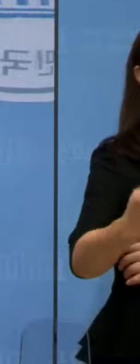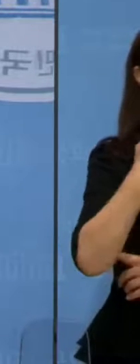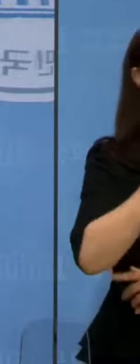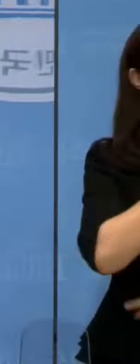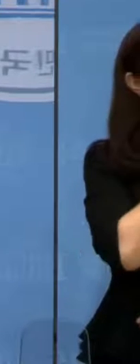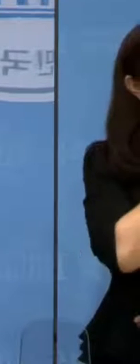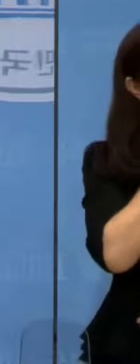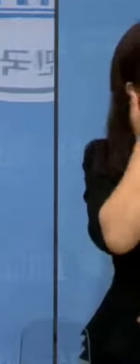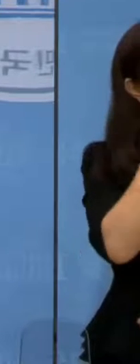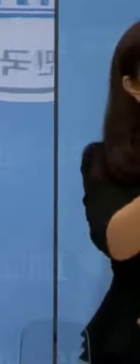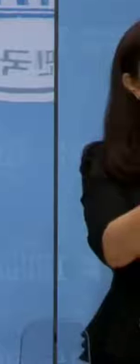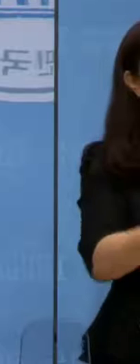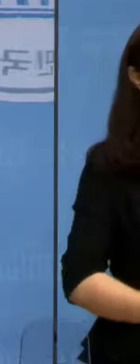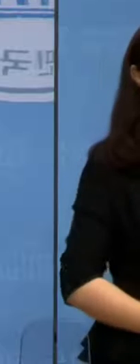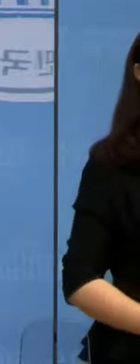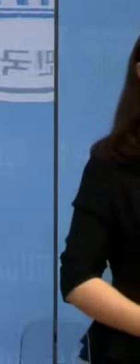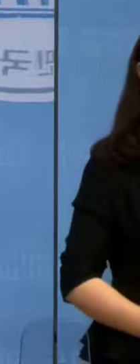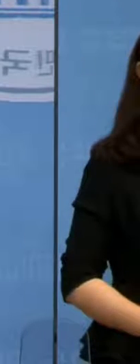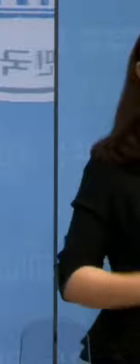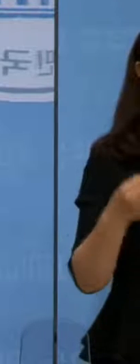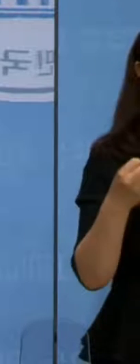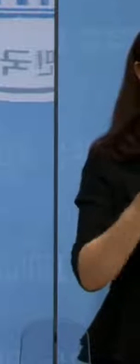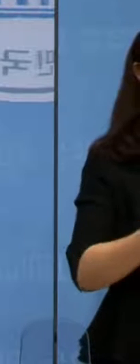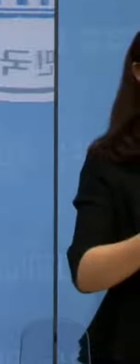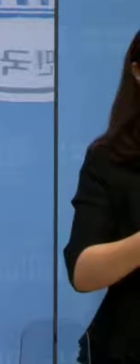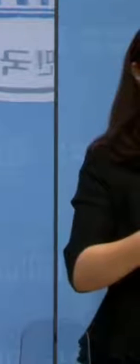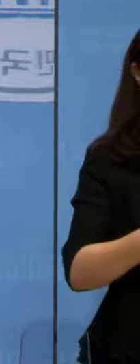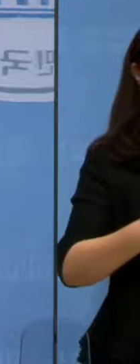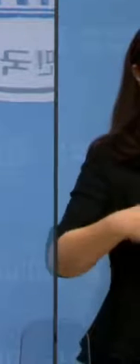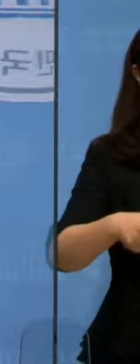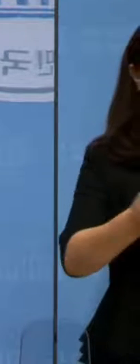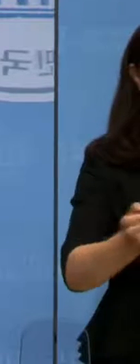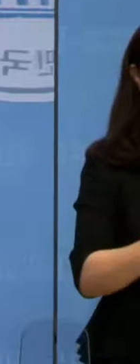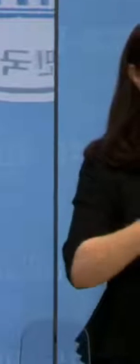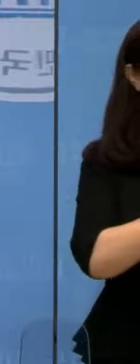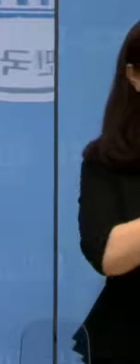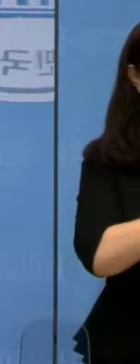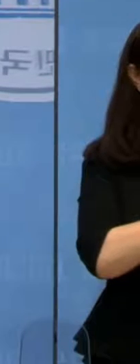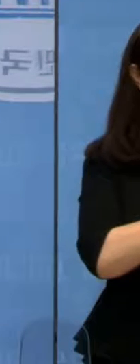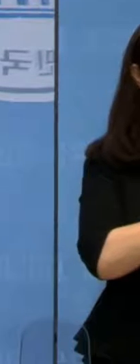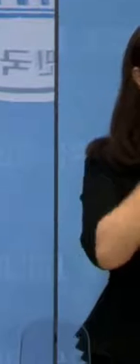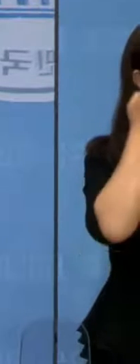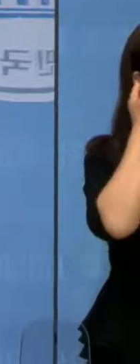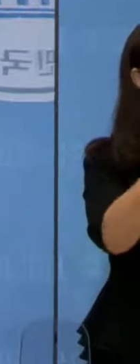바라십니까? 그리고 당원 동지들께 또 여쭙겠습니다.